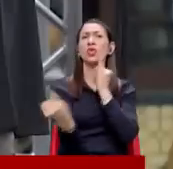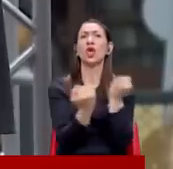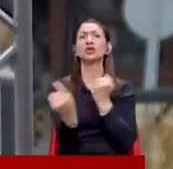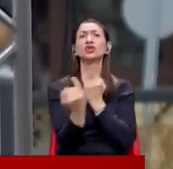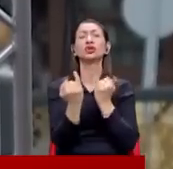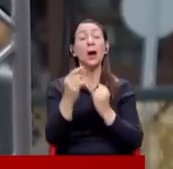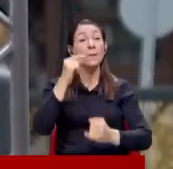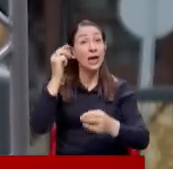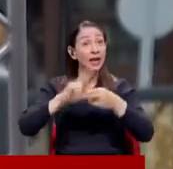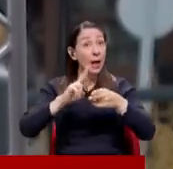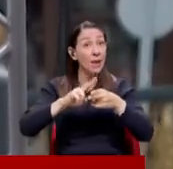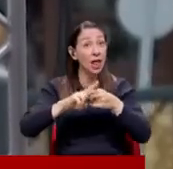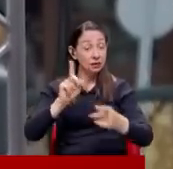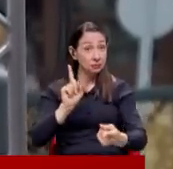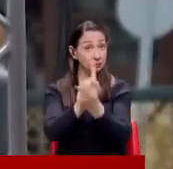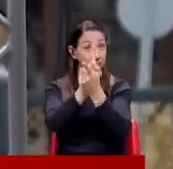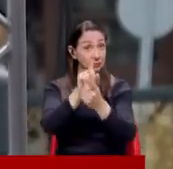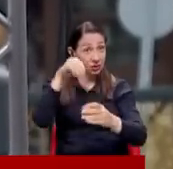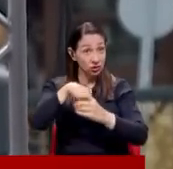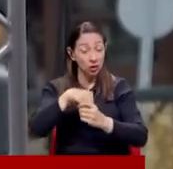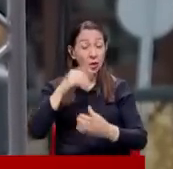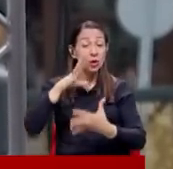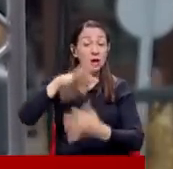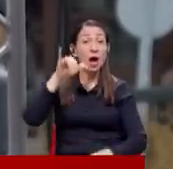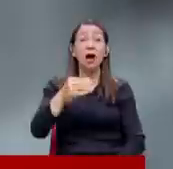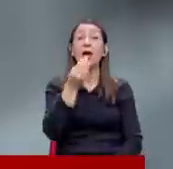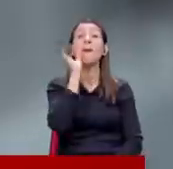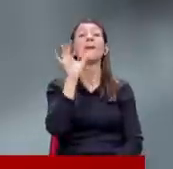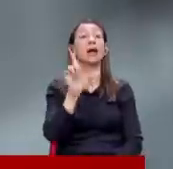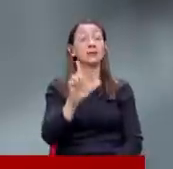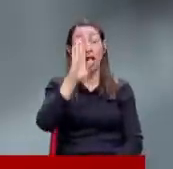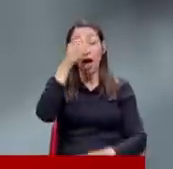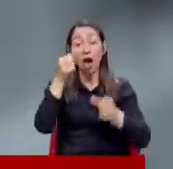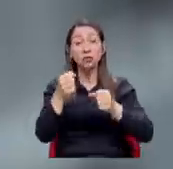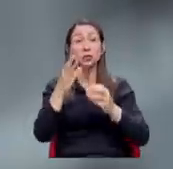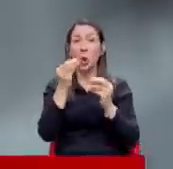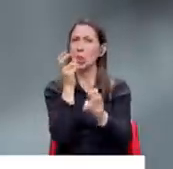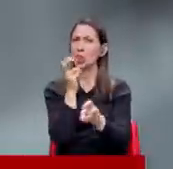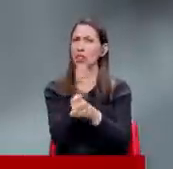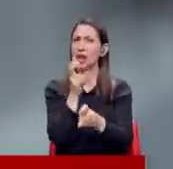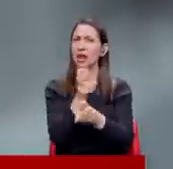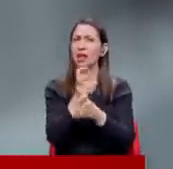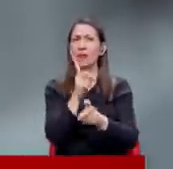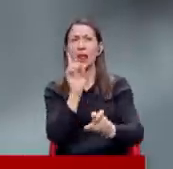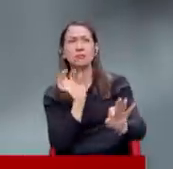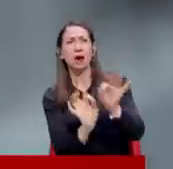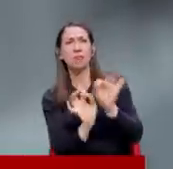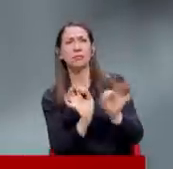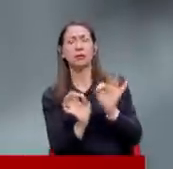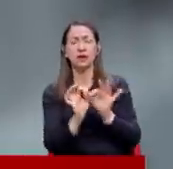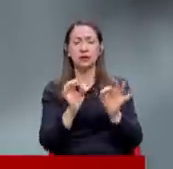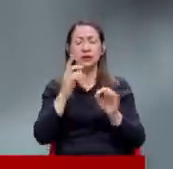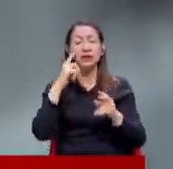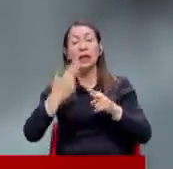tartışırız. Bay Kemal'in önüne çıkmak için kul hakkı yememek lazım. Erzurum'da çok tehlikeli bir provokasyon